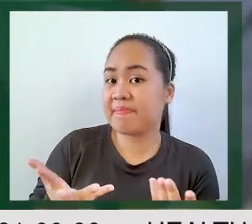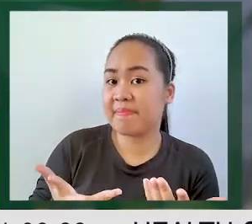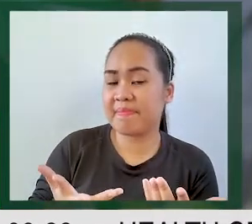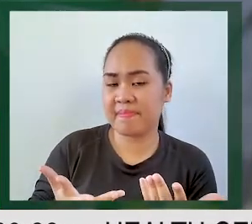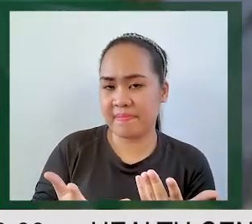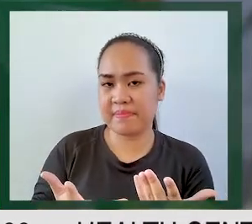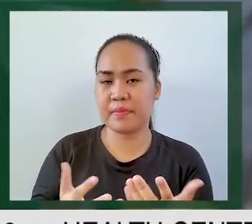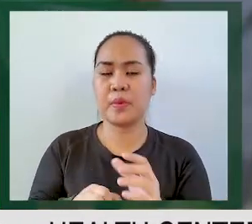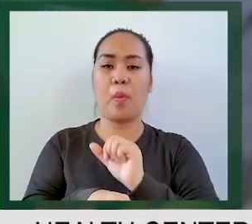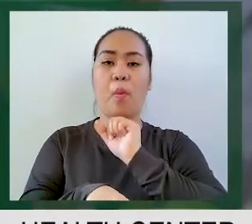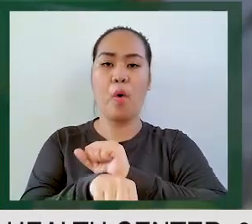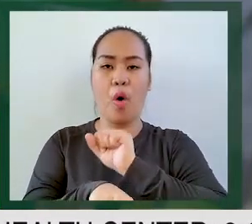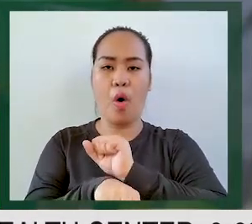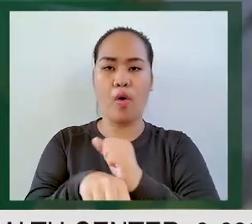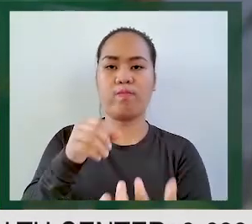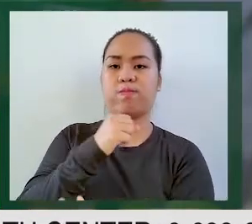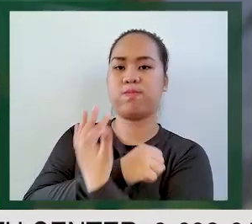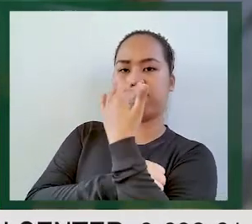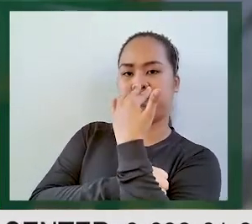not observed,